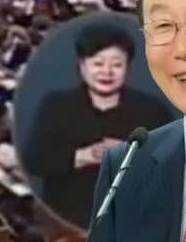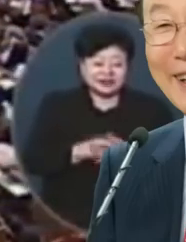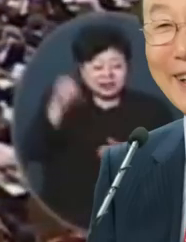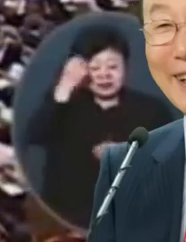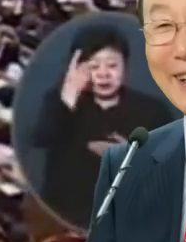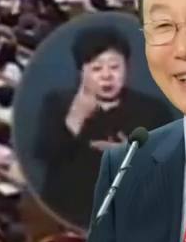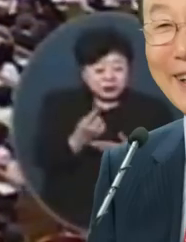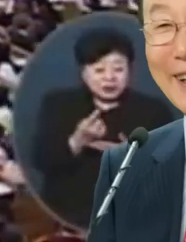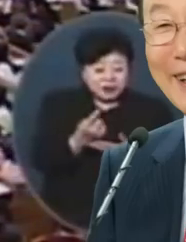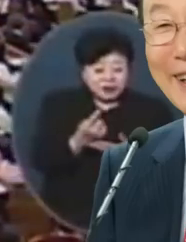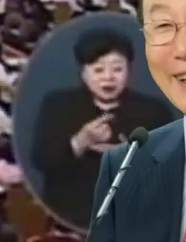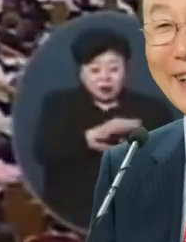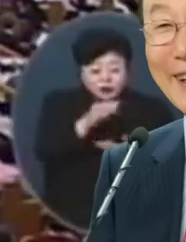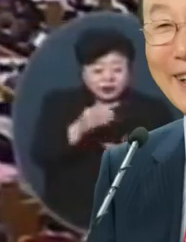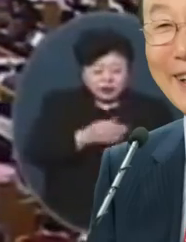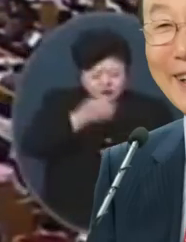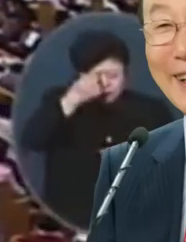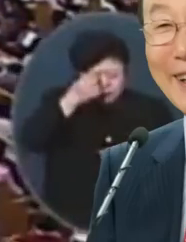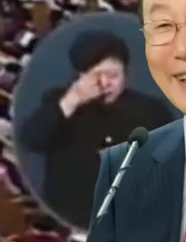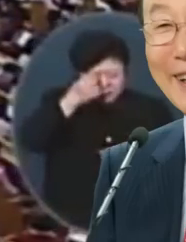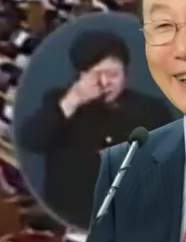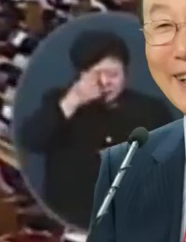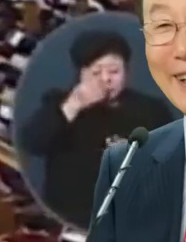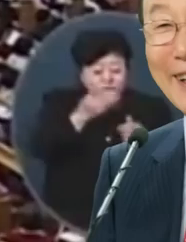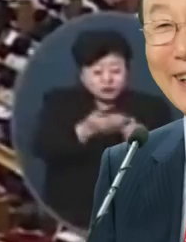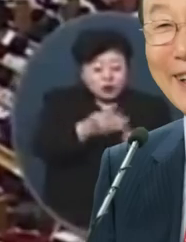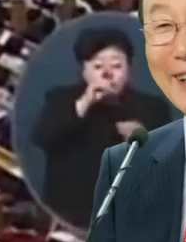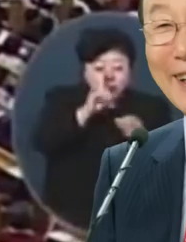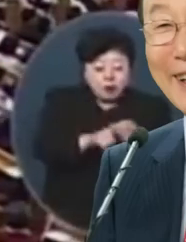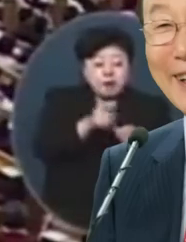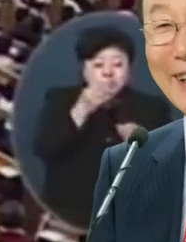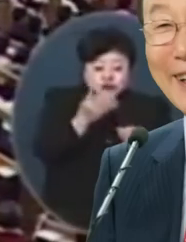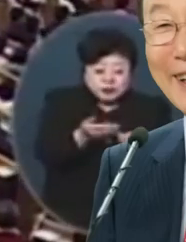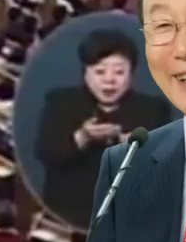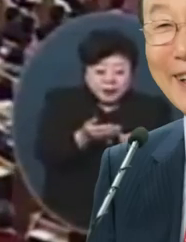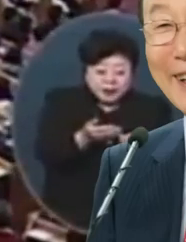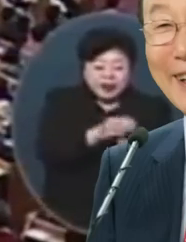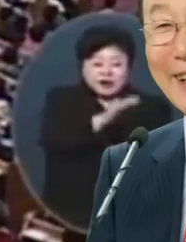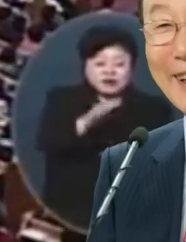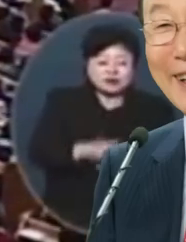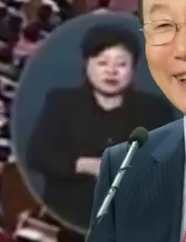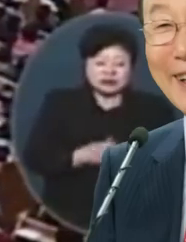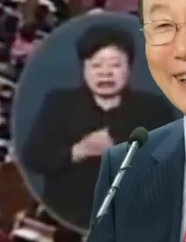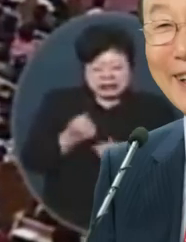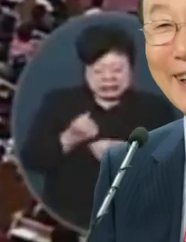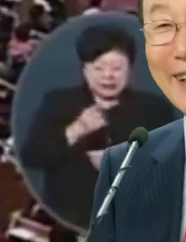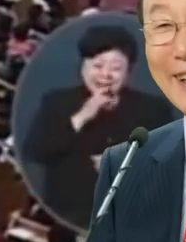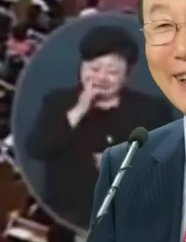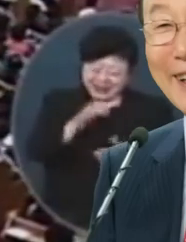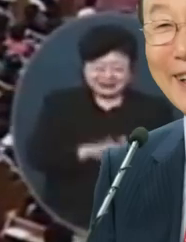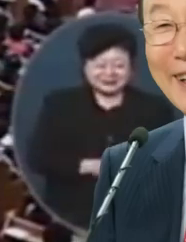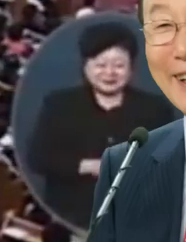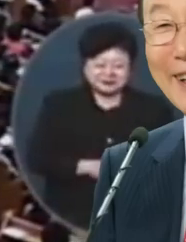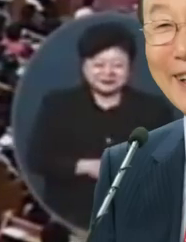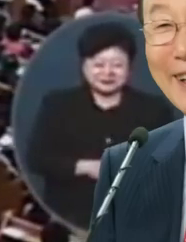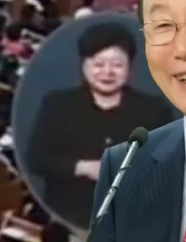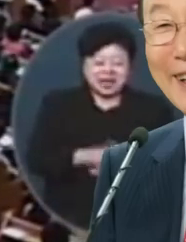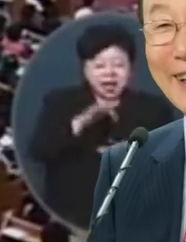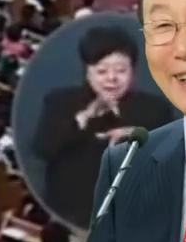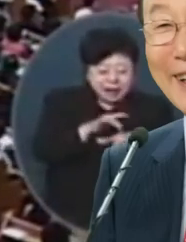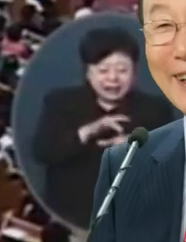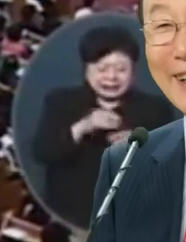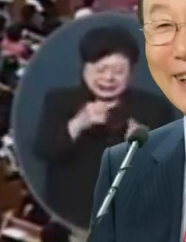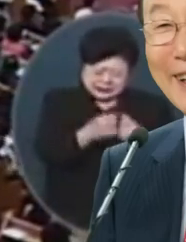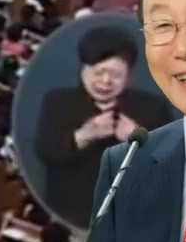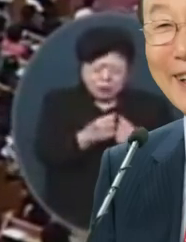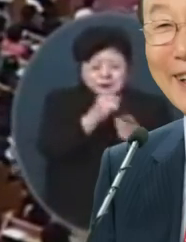성령이 오셔서 우리에게 꿈을 주고 목표를 주는 것을 우리는 등한히 여기면 안 되는 것입니다. 마귀와의